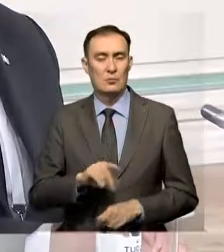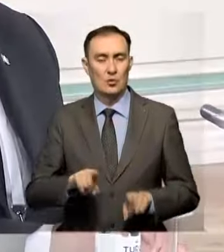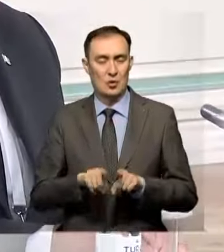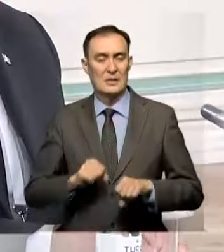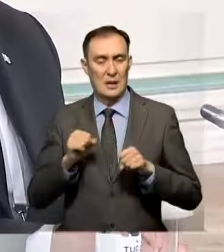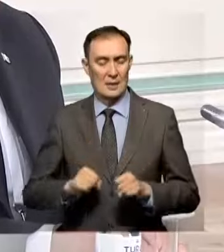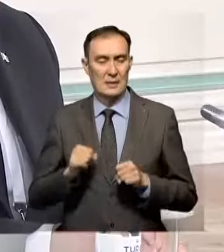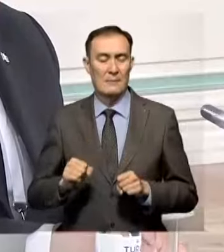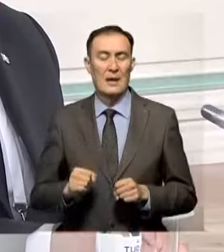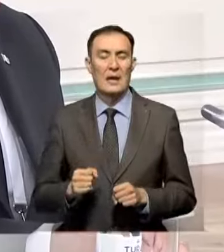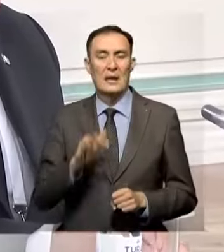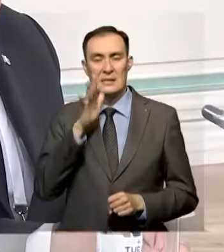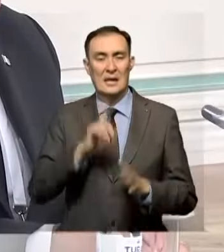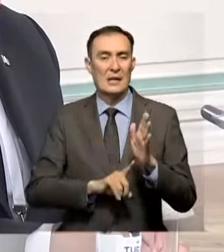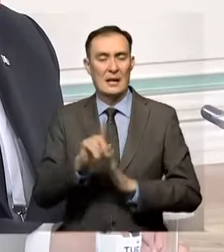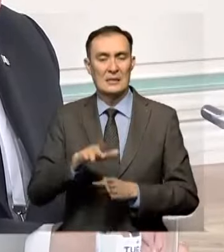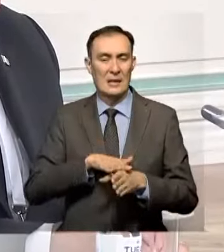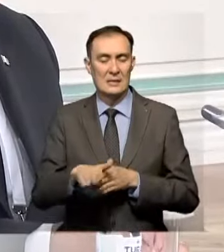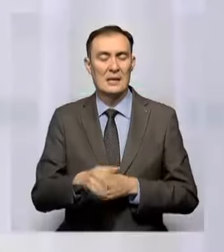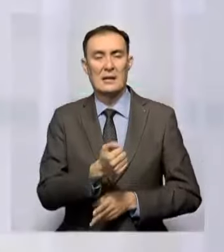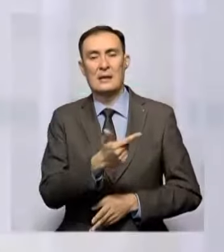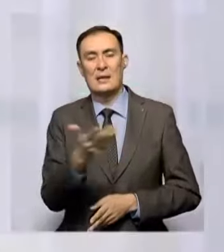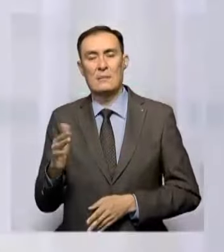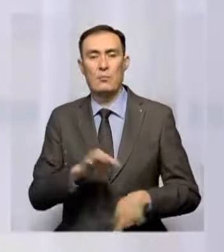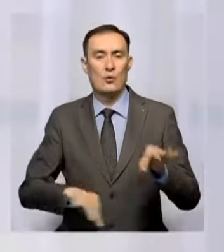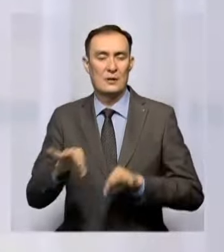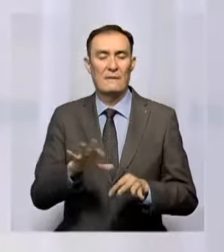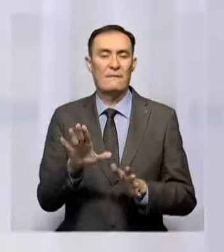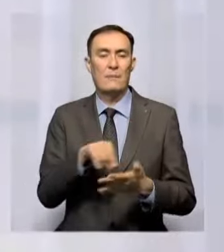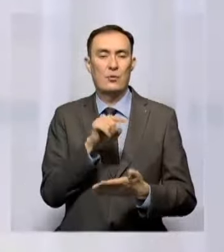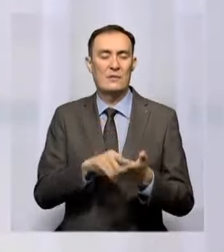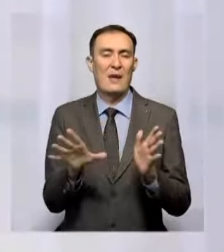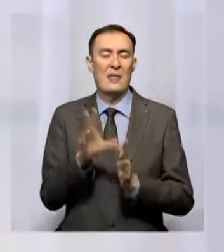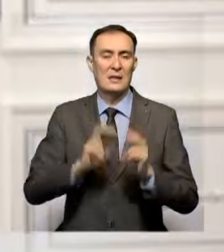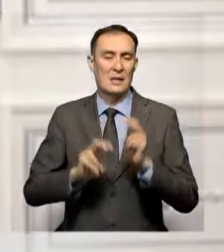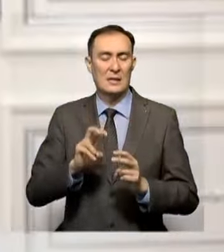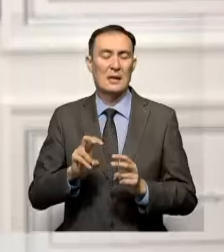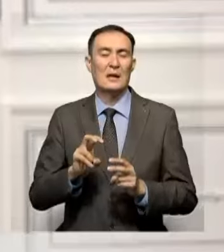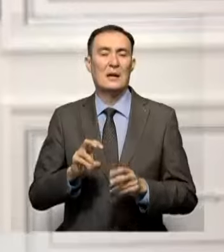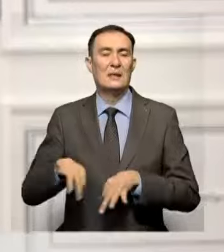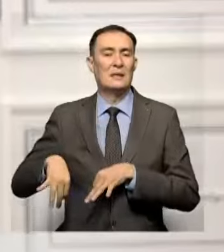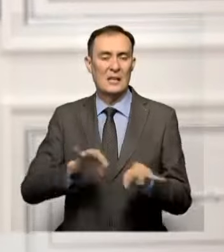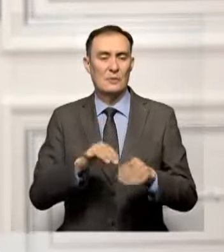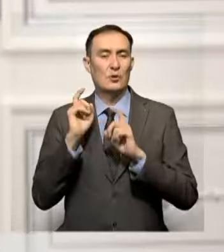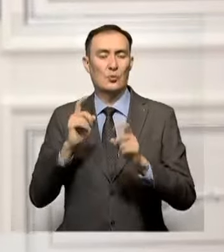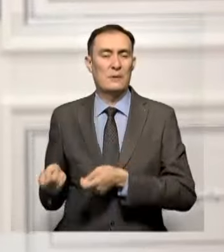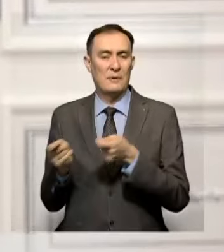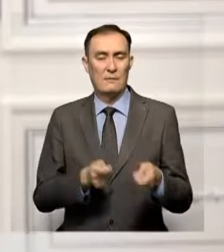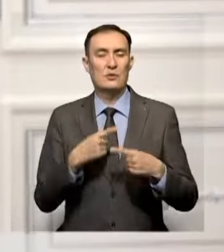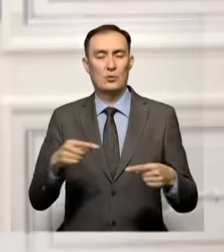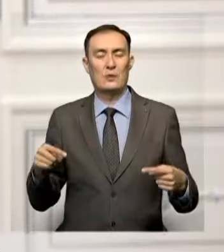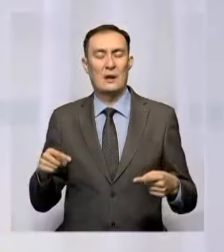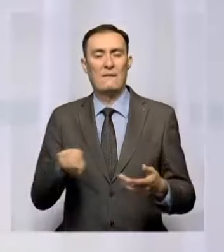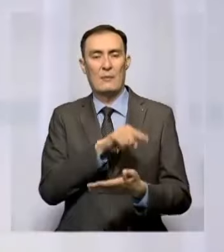образом. На стадии реализации находится ряд проектов в сфере энергетики, промышленности, транспорта, логистики, других